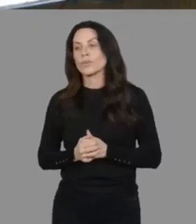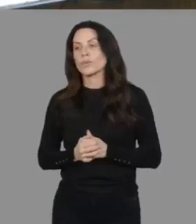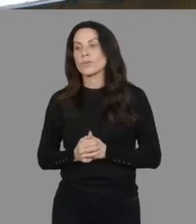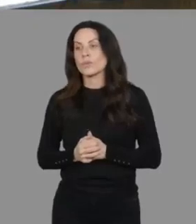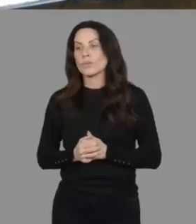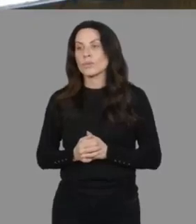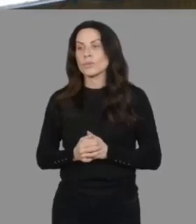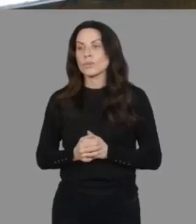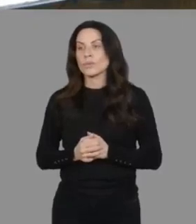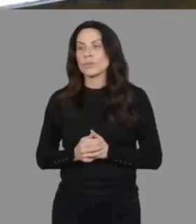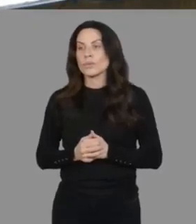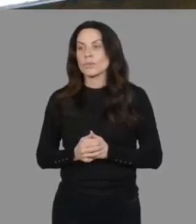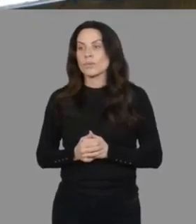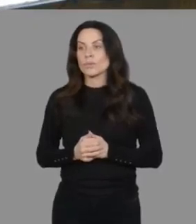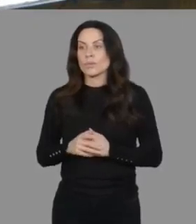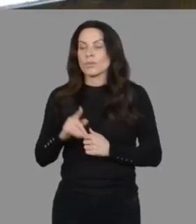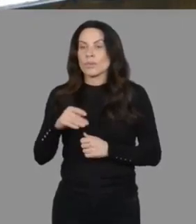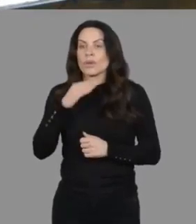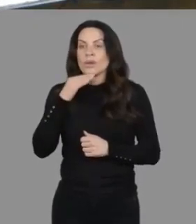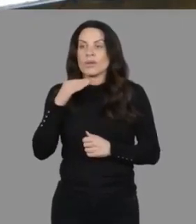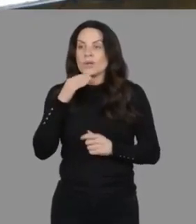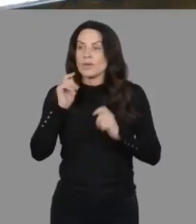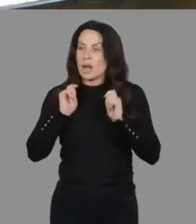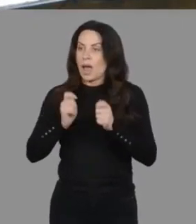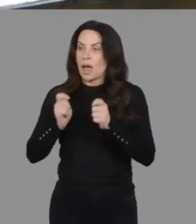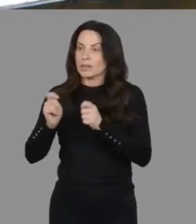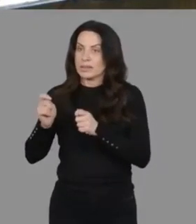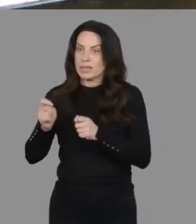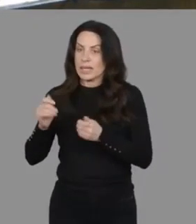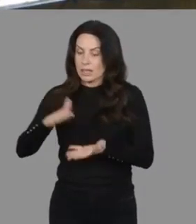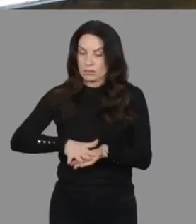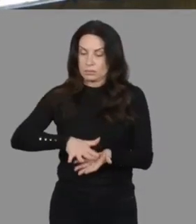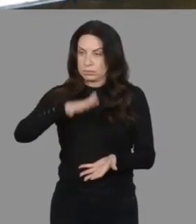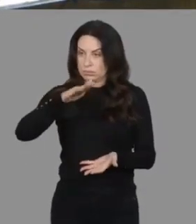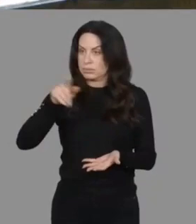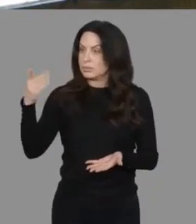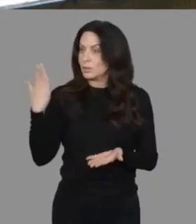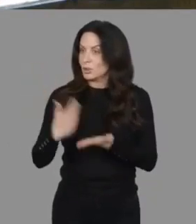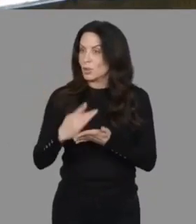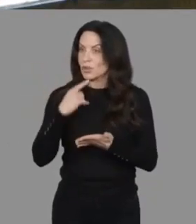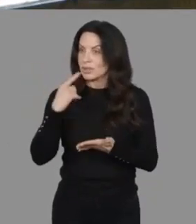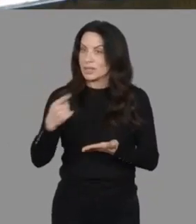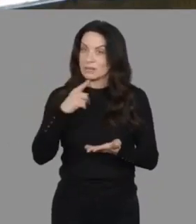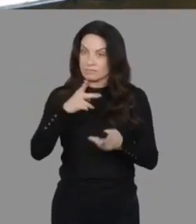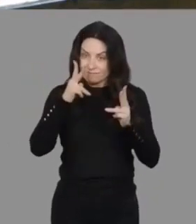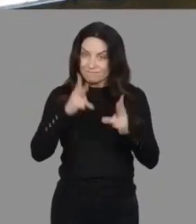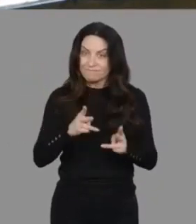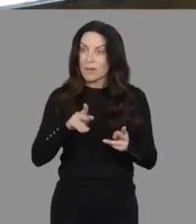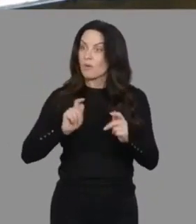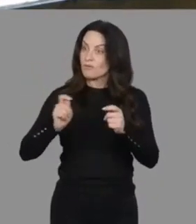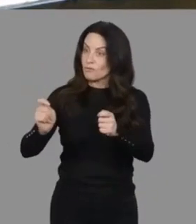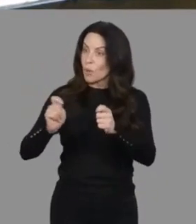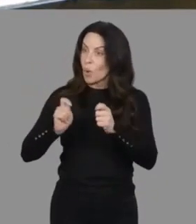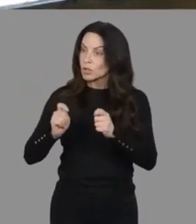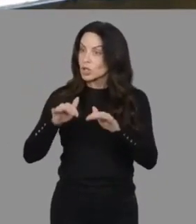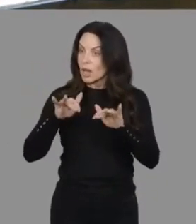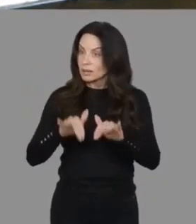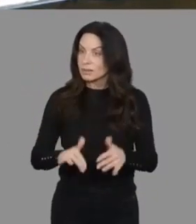auch angesichts der ganz vielen Anträge, auch das wurde ja angesprochen, wenn es da Vorschläge gibt,